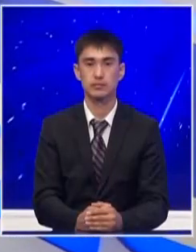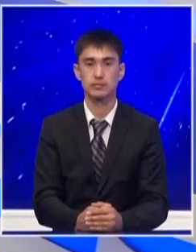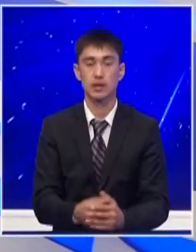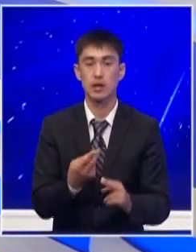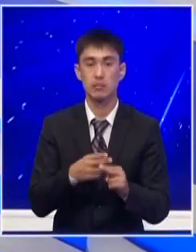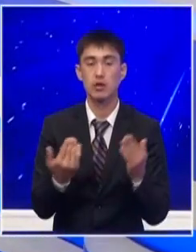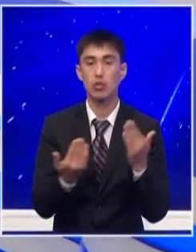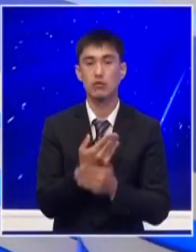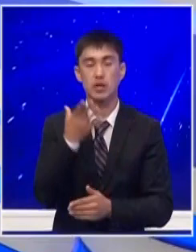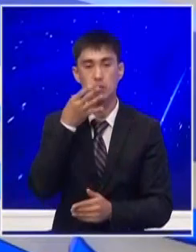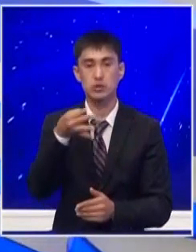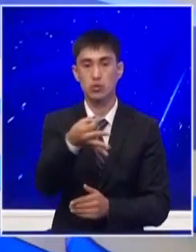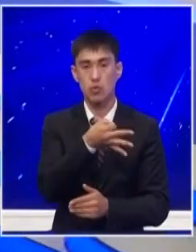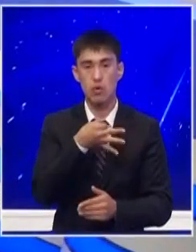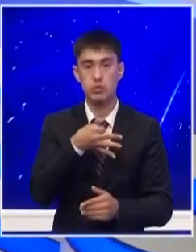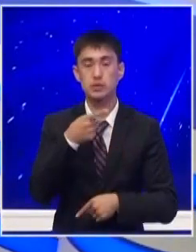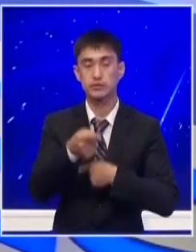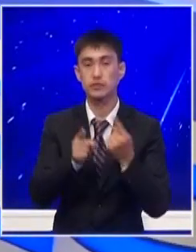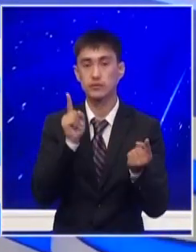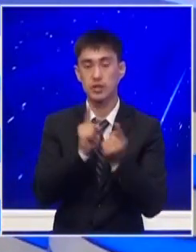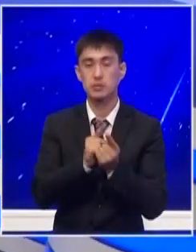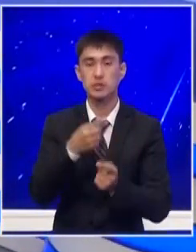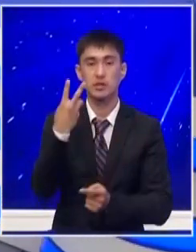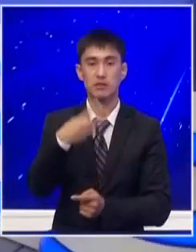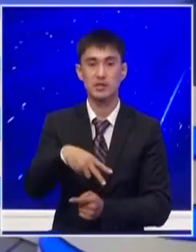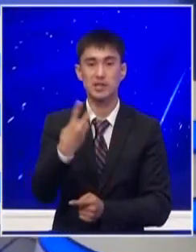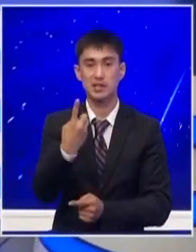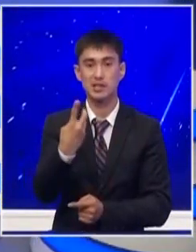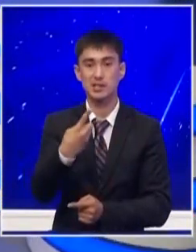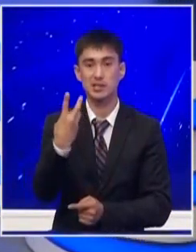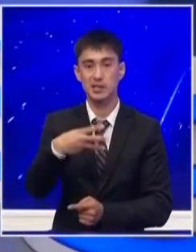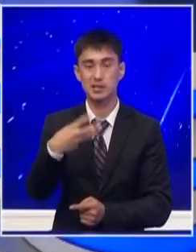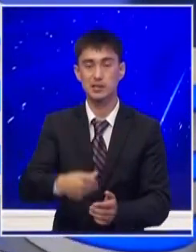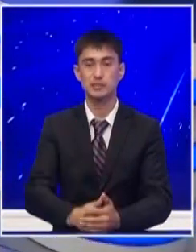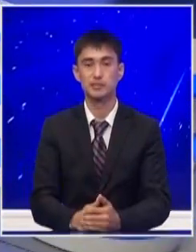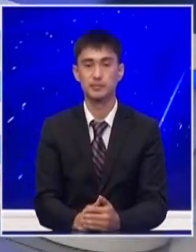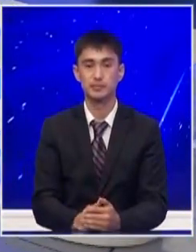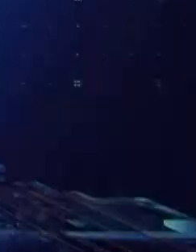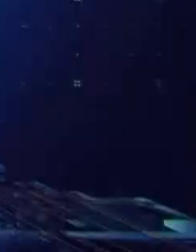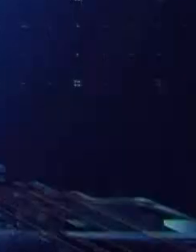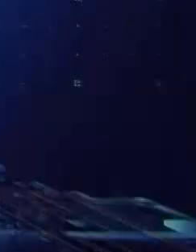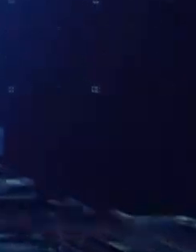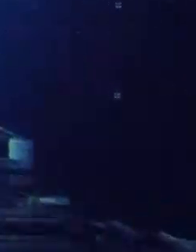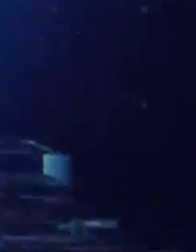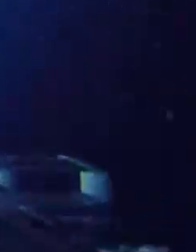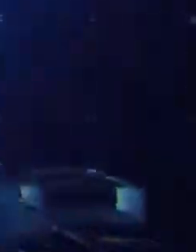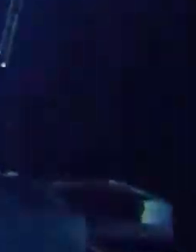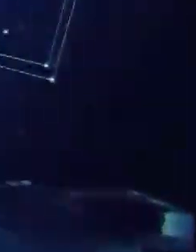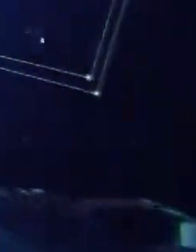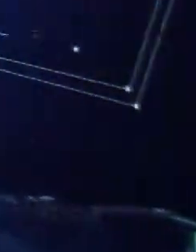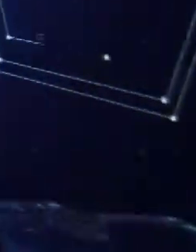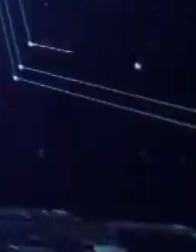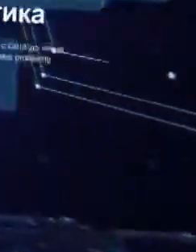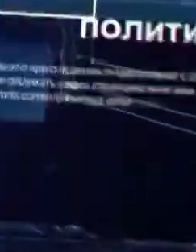Это были новости Алматинской области. Не переключайтесь, встретимся в 21:30.